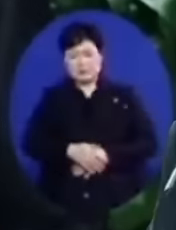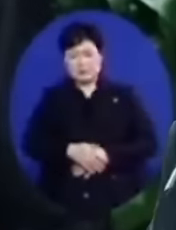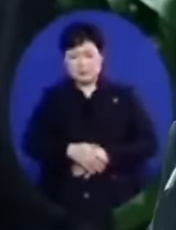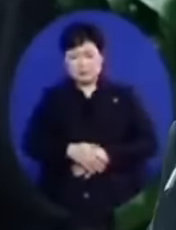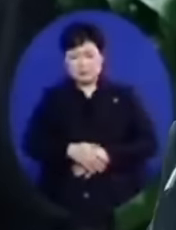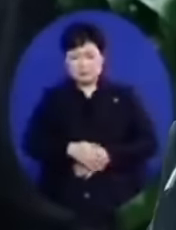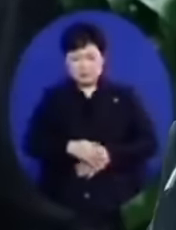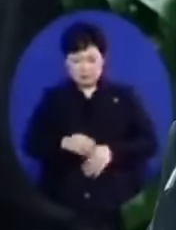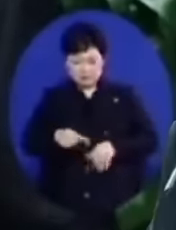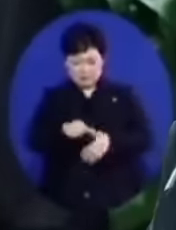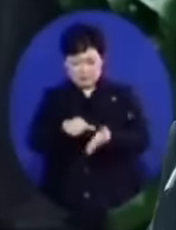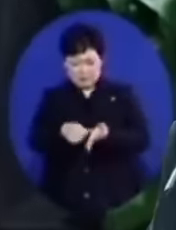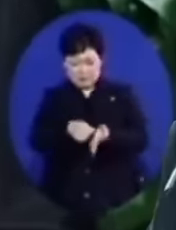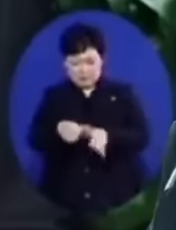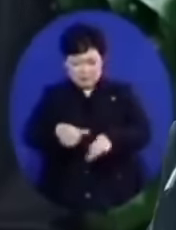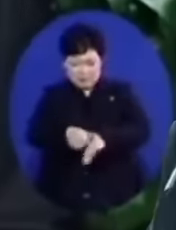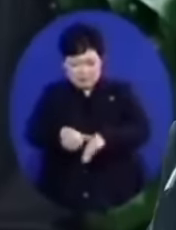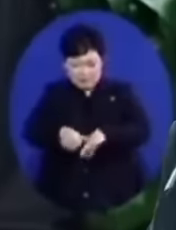필요하지 않아요.